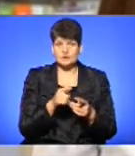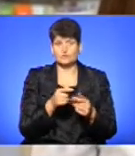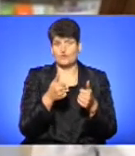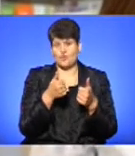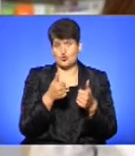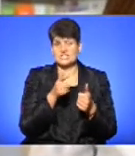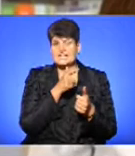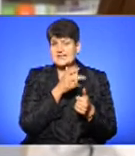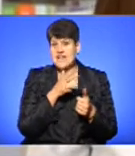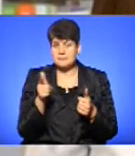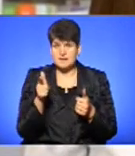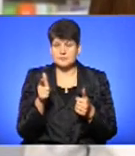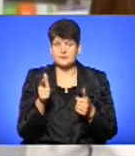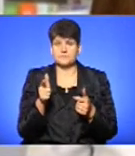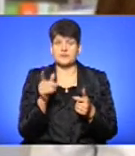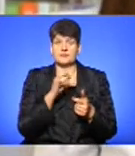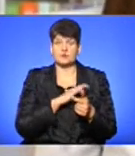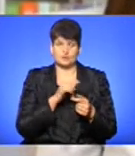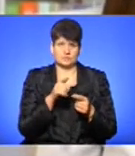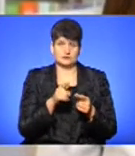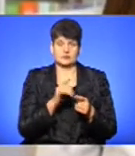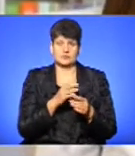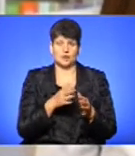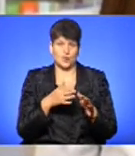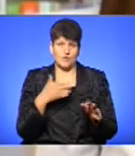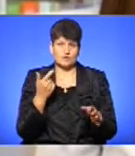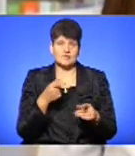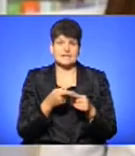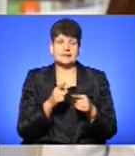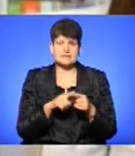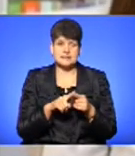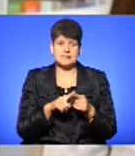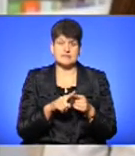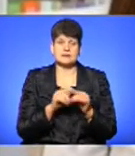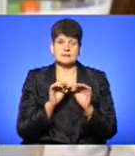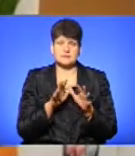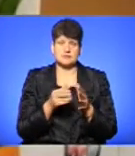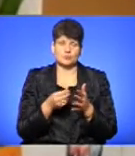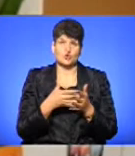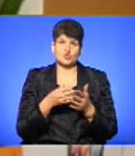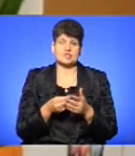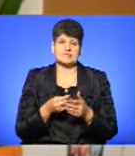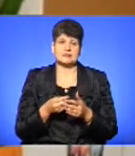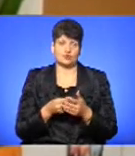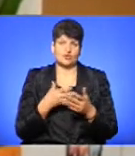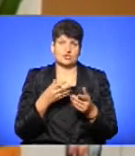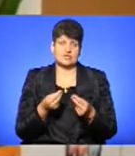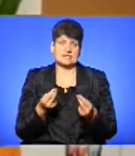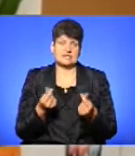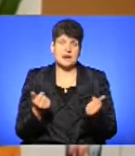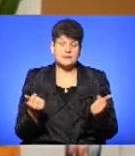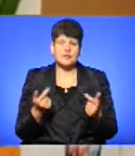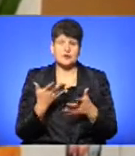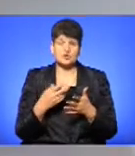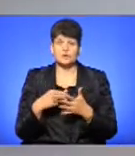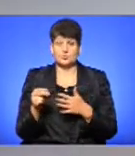придатності. Цьогоріч термін придатності у нього довший, в зв'язку з тим і даний лікарський засіб, тому і дорожча ціна. Якщо ви придбаєте вакцину, то з